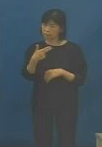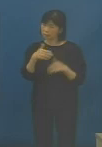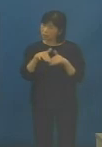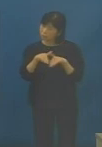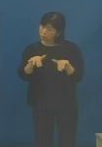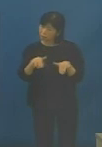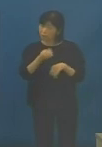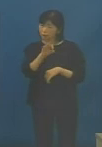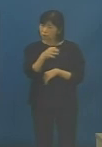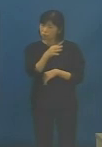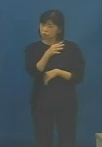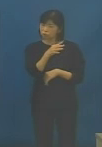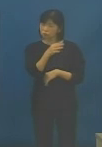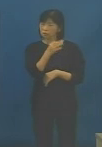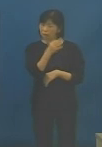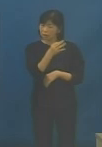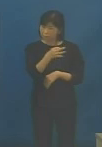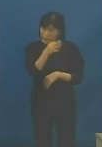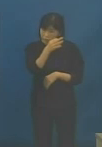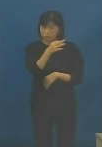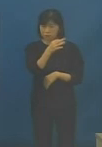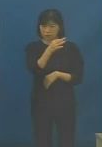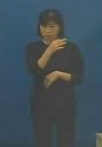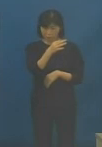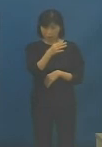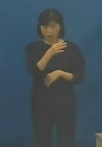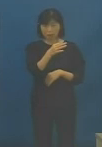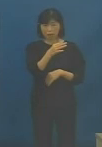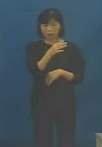高高騰物価高騰対策支援補助